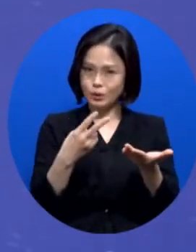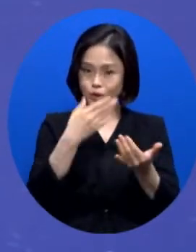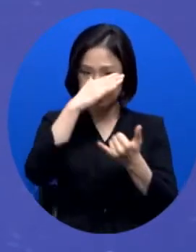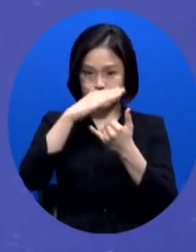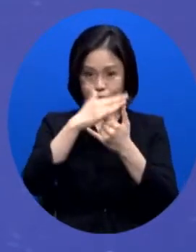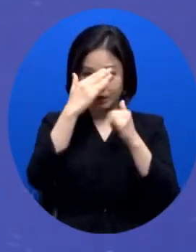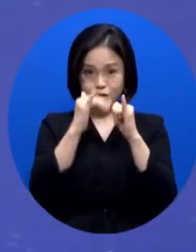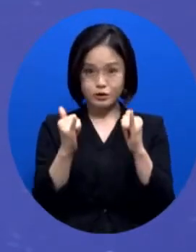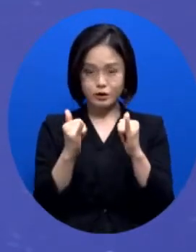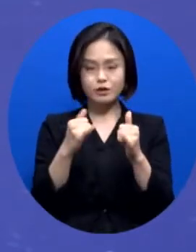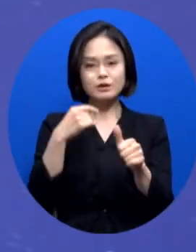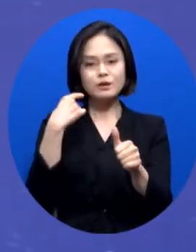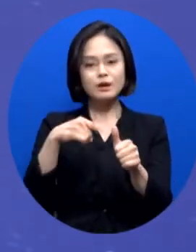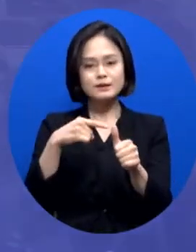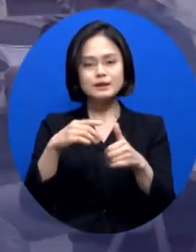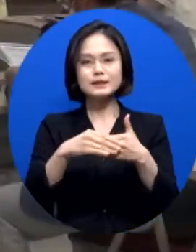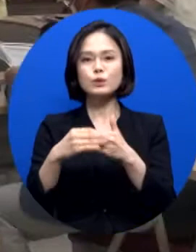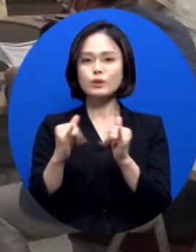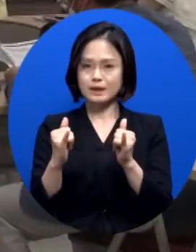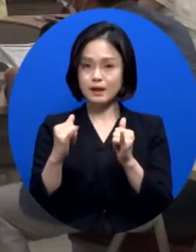과정 을 신설했습니다